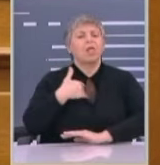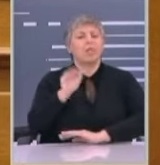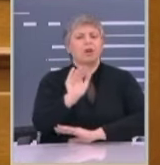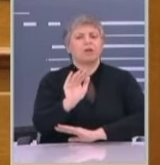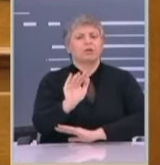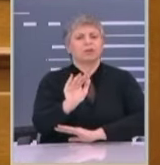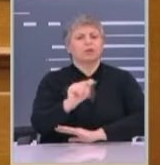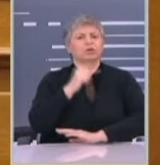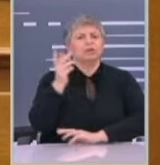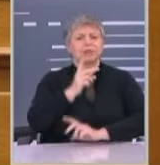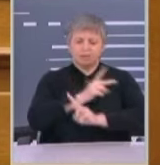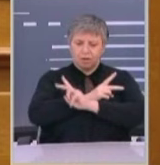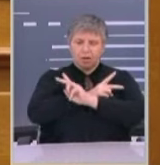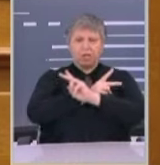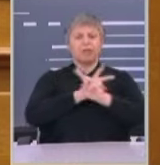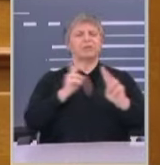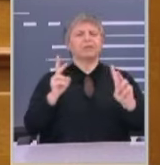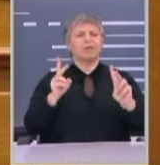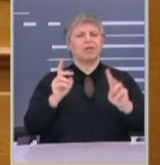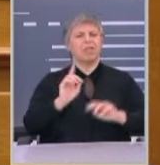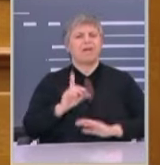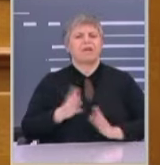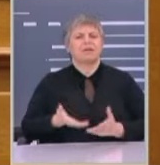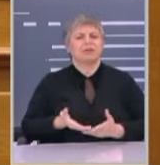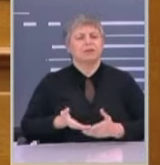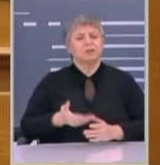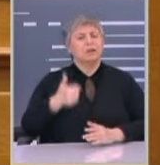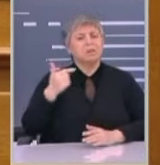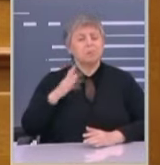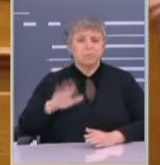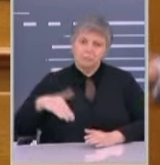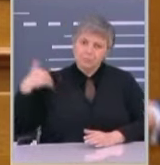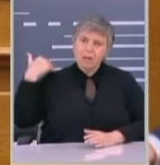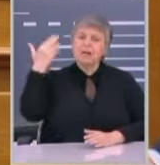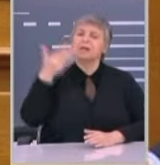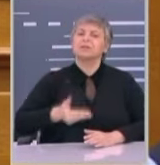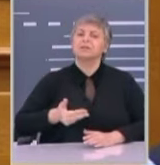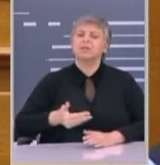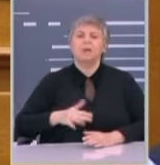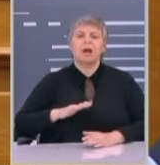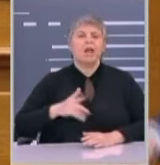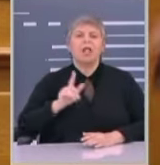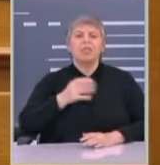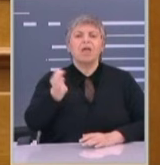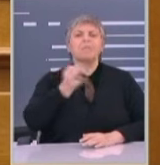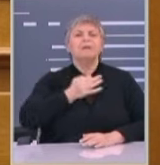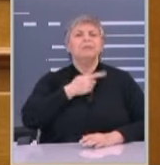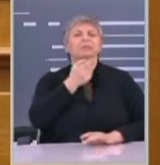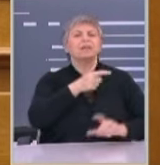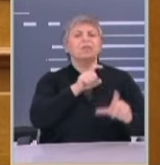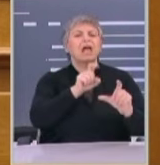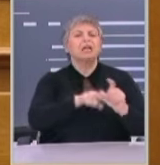διαφάνεια? Γιατί δεν έχετε την ευγενή καλοσύνη μέχρι και σήμερα να μας πείτε αυτή η ωραία offshore που